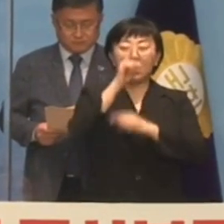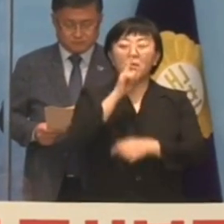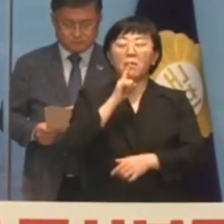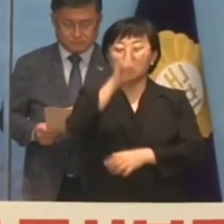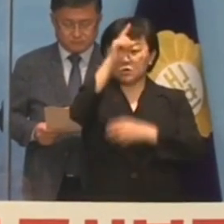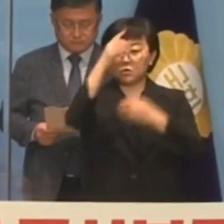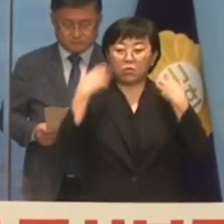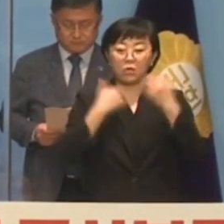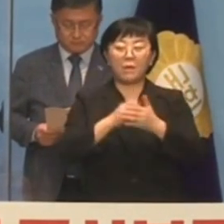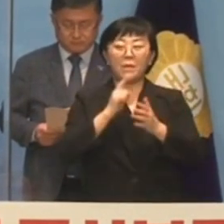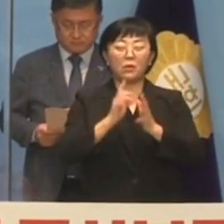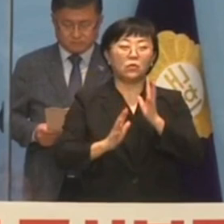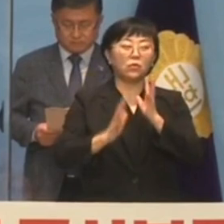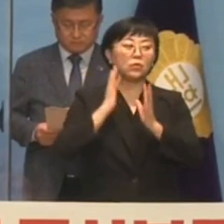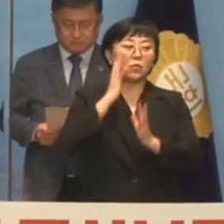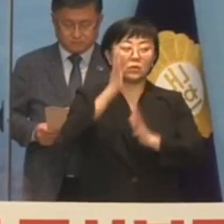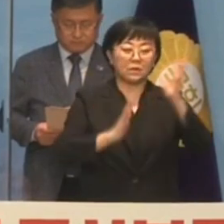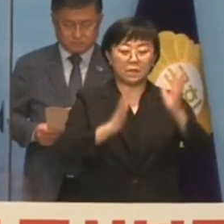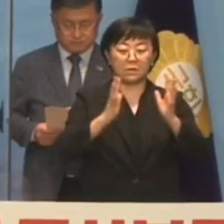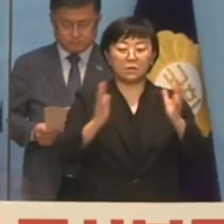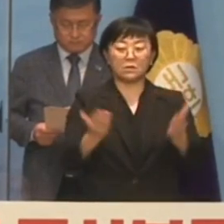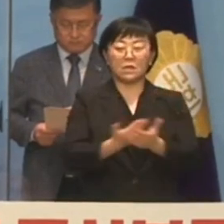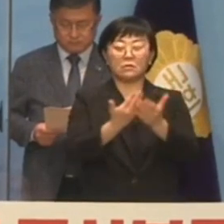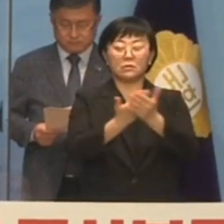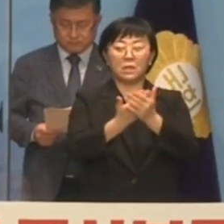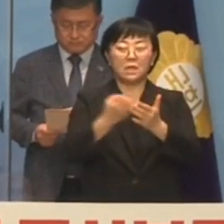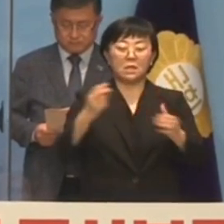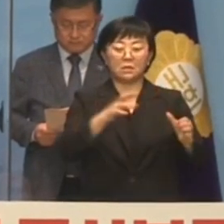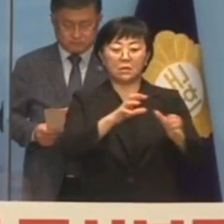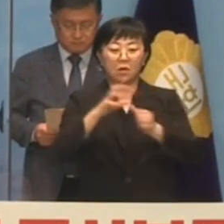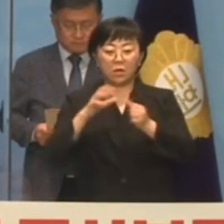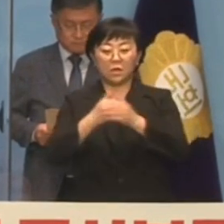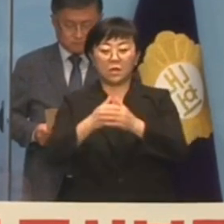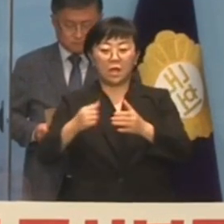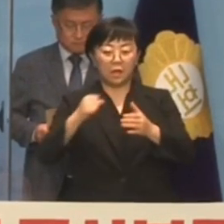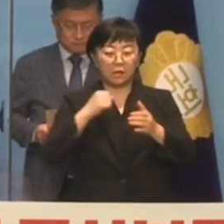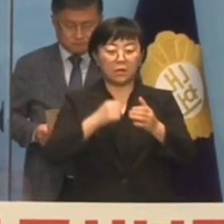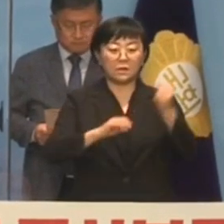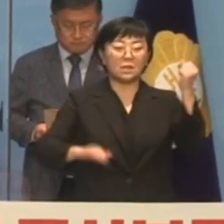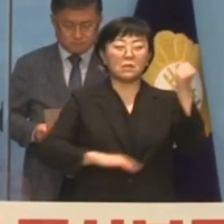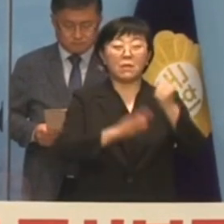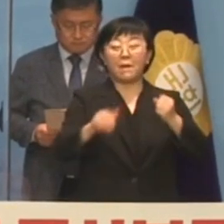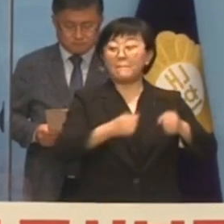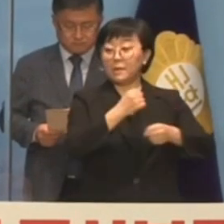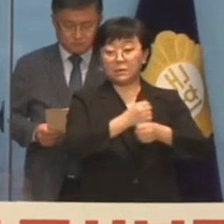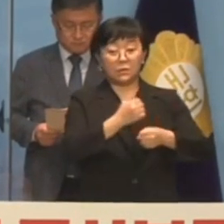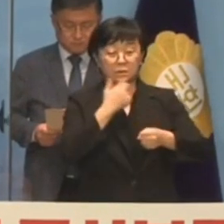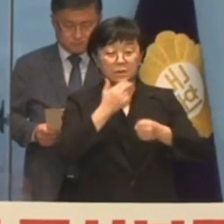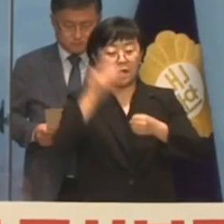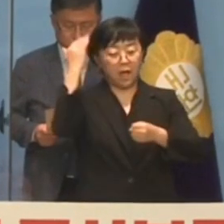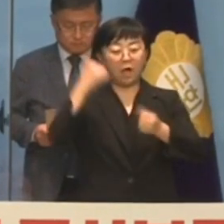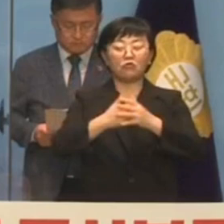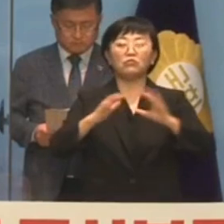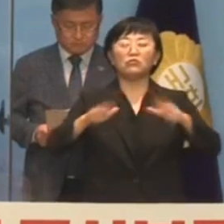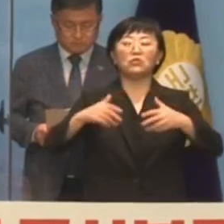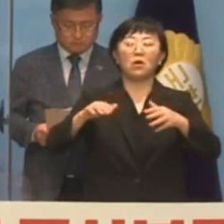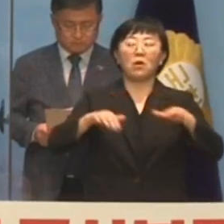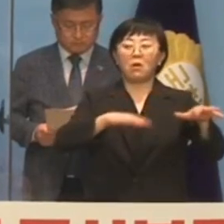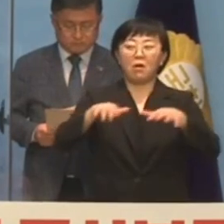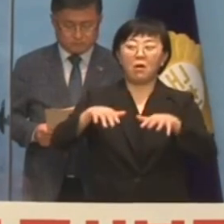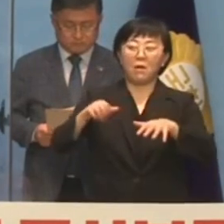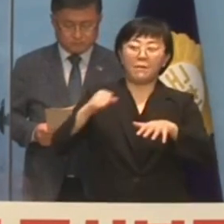말로만 녹색 성장을 외치며 재생에너지 기반 마련에는 소홀했던 탓에 대한민국